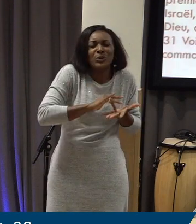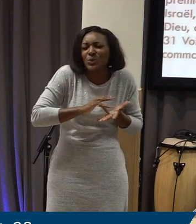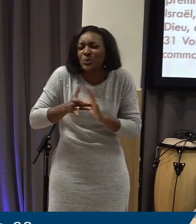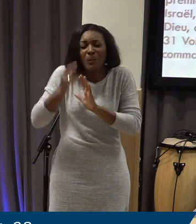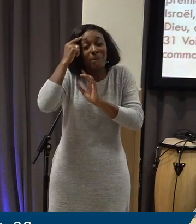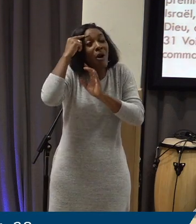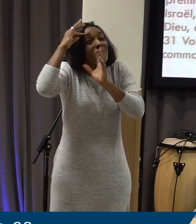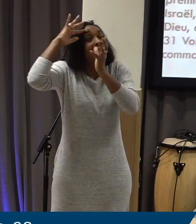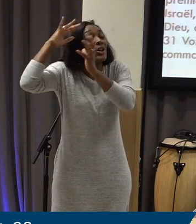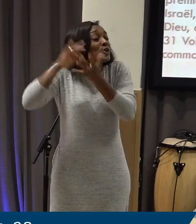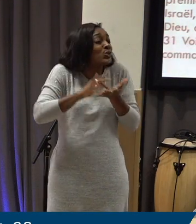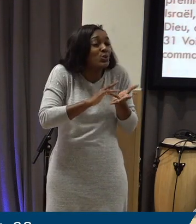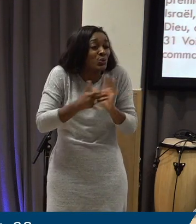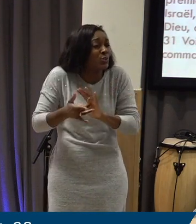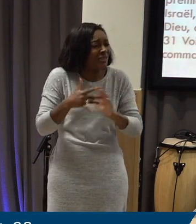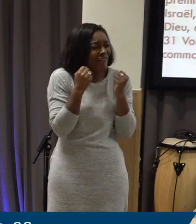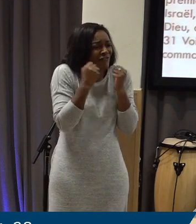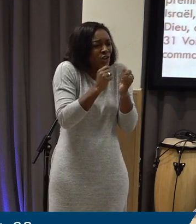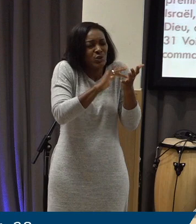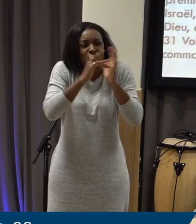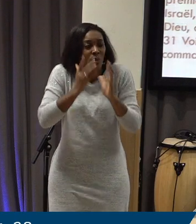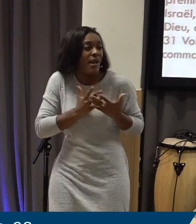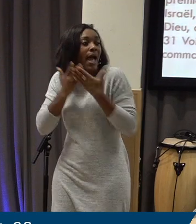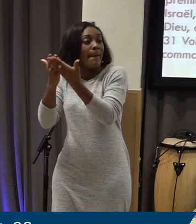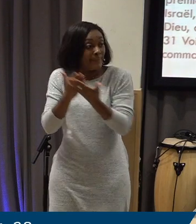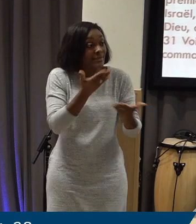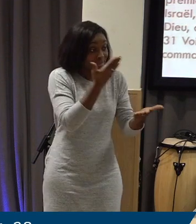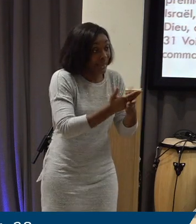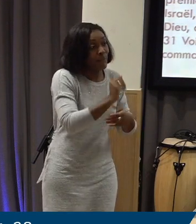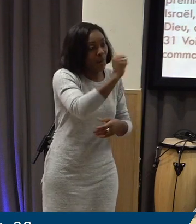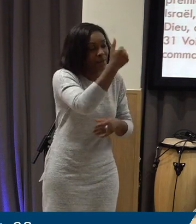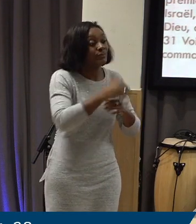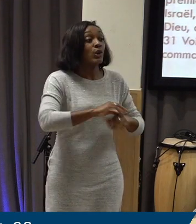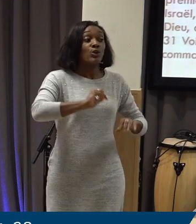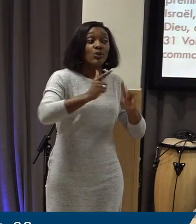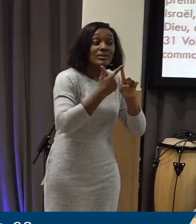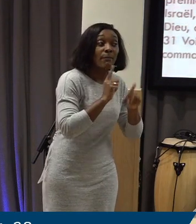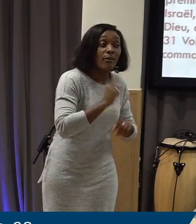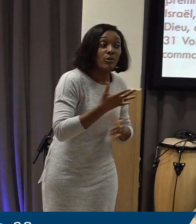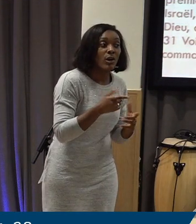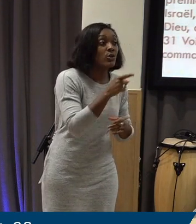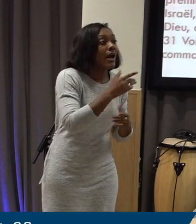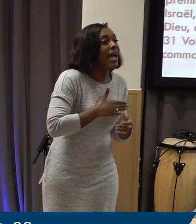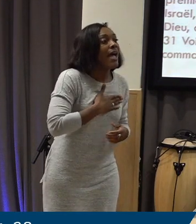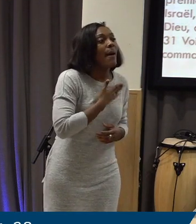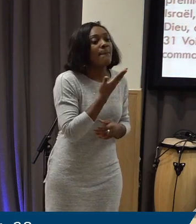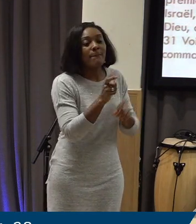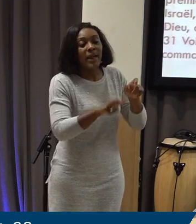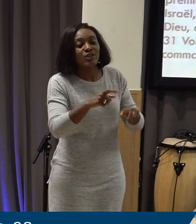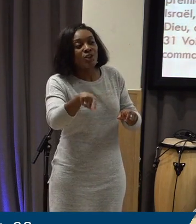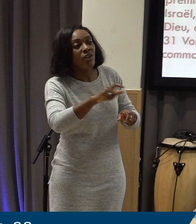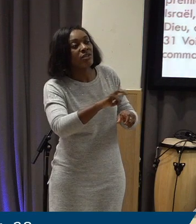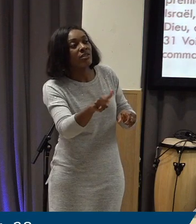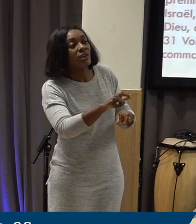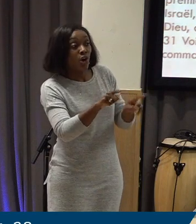toute ta pensée et de toute ta force. Voici le second, tu aimeras ton prochain comme toi-même. Il